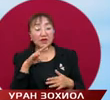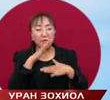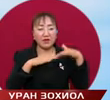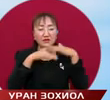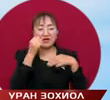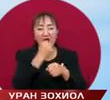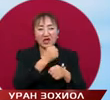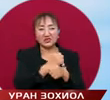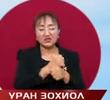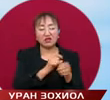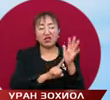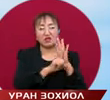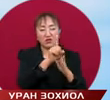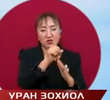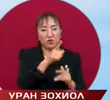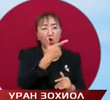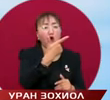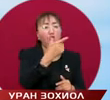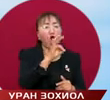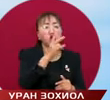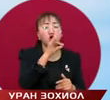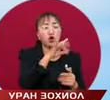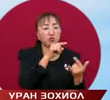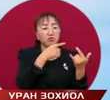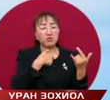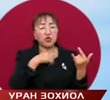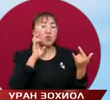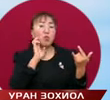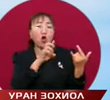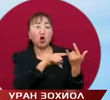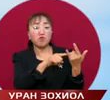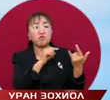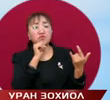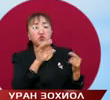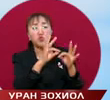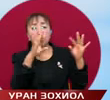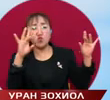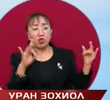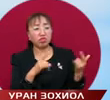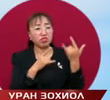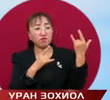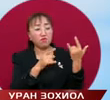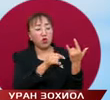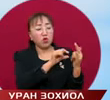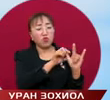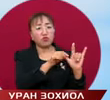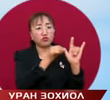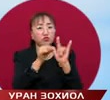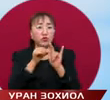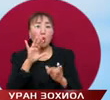Гонгоргоо тис өөр ат хүлэлчгсэн ус зөөж явна. Би гонгоргоогаас бор атаан